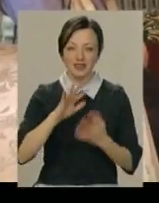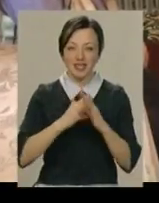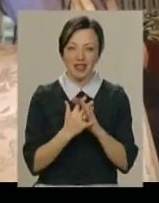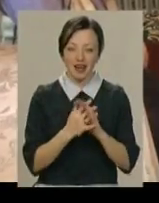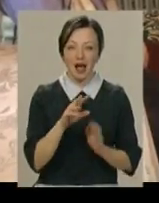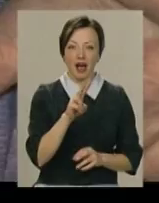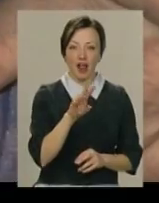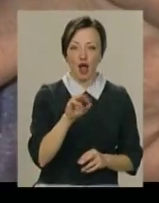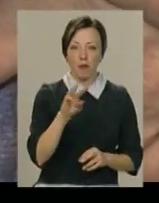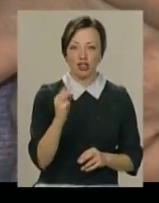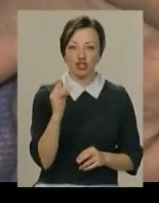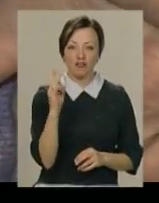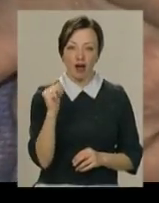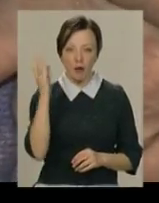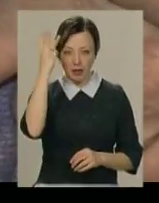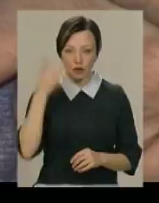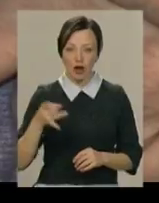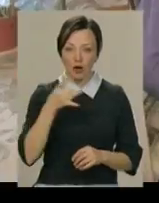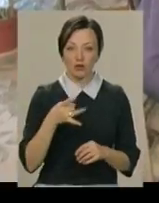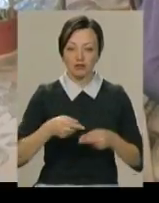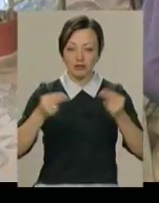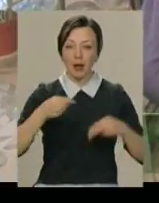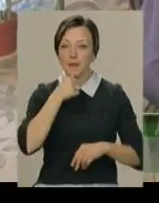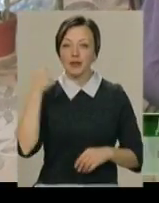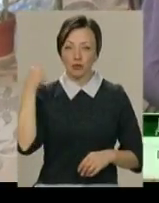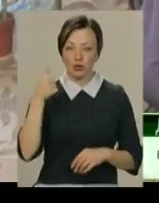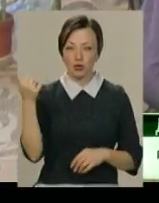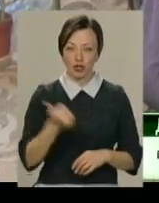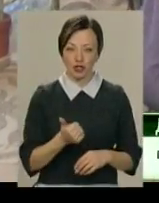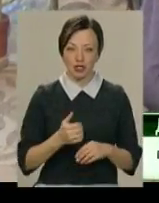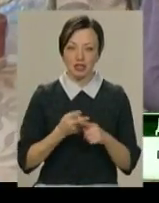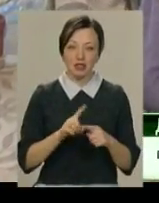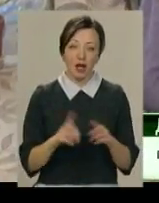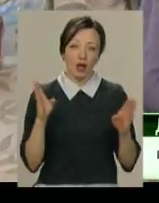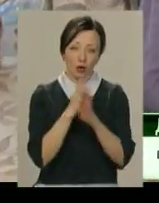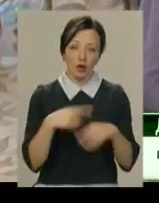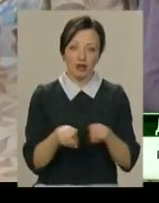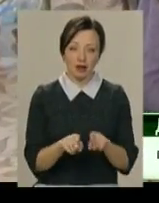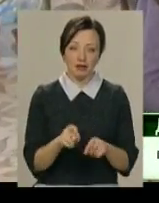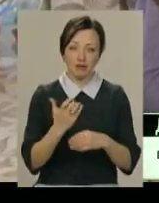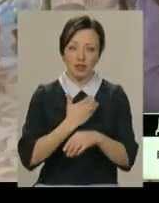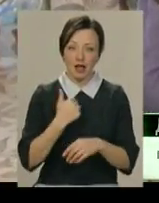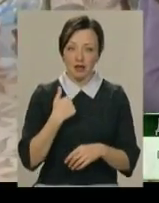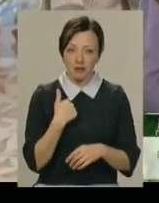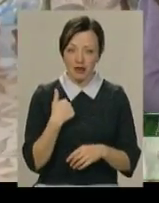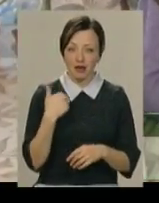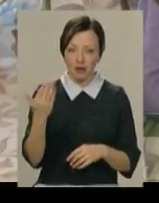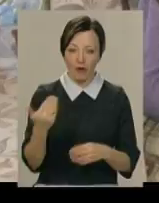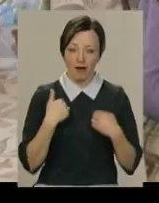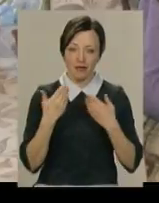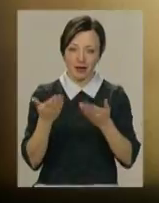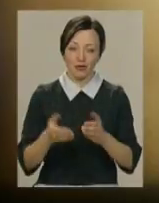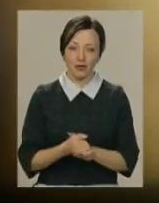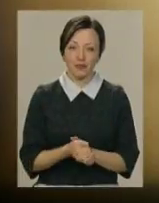Хмельницького району. Подружжям пара стала минулої неділі. Просто це доля так зробила. Доля послала його мені, а мене